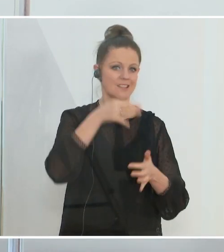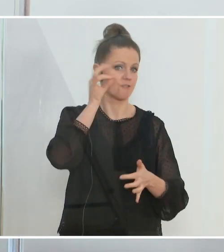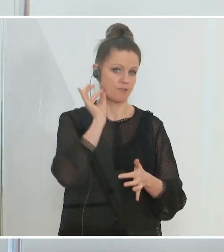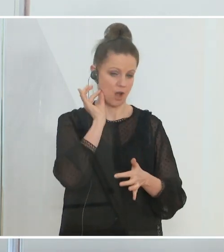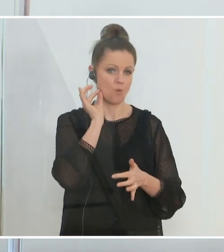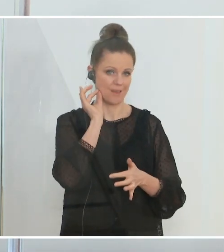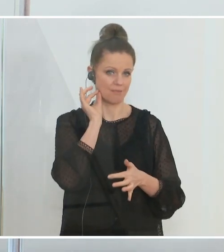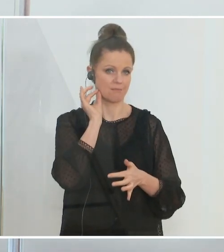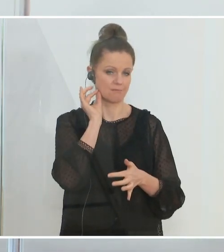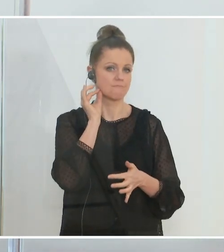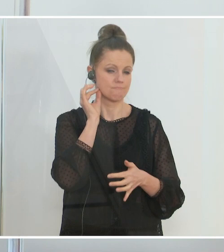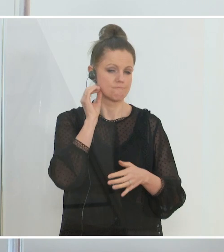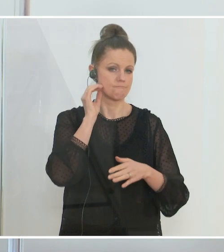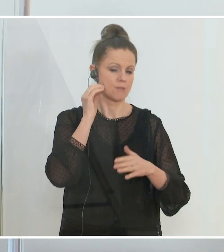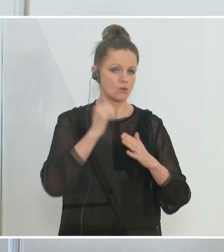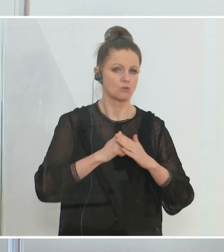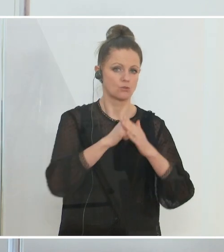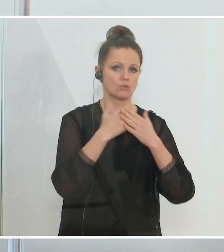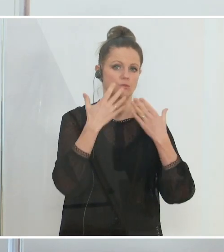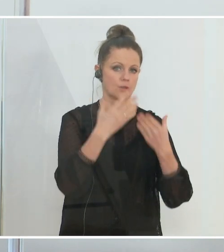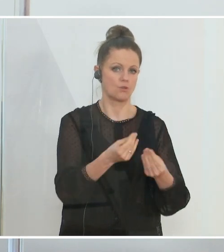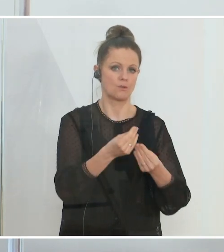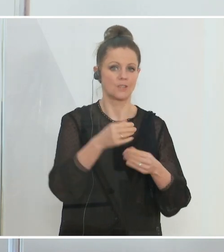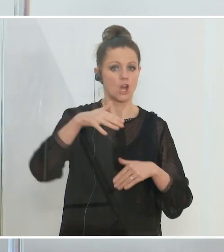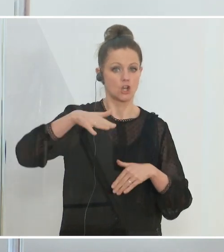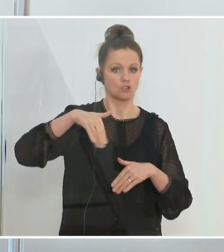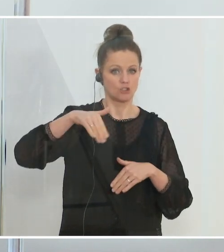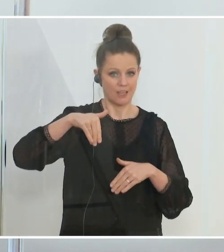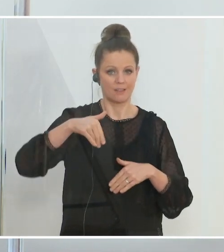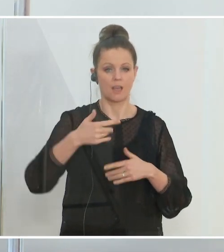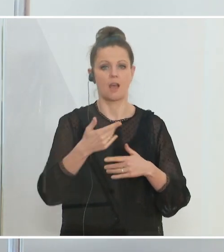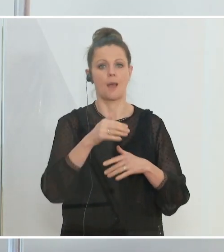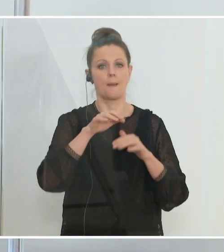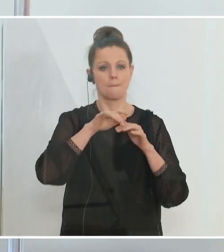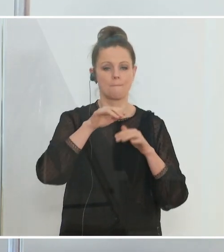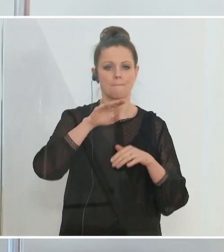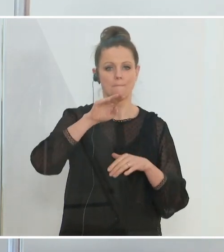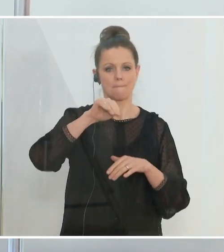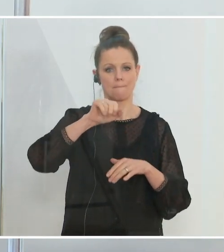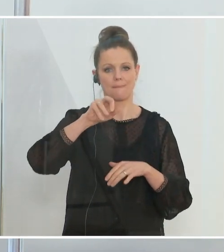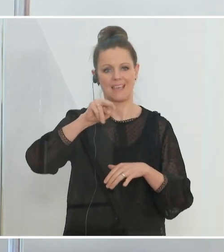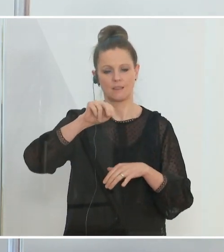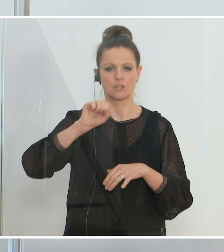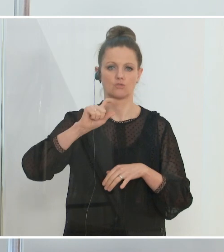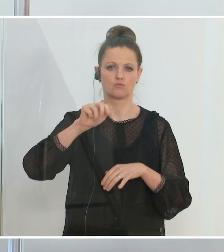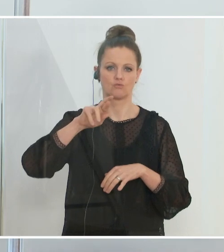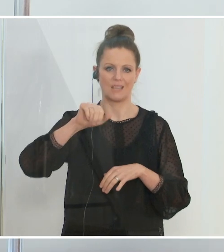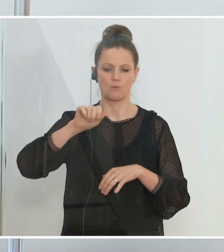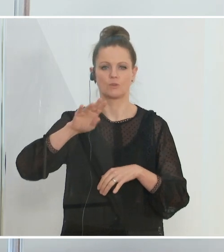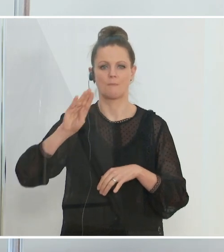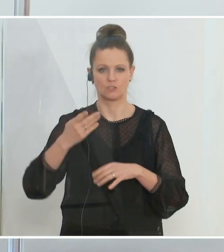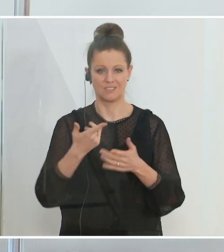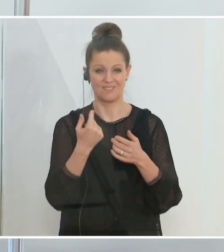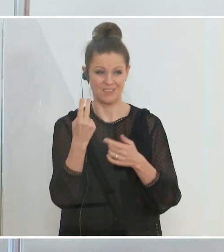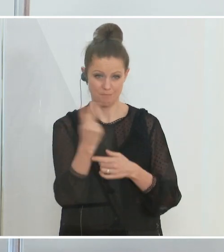und sozusagen für alle jene, die mit Gender Mainstreaming und Gender Budgeting etwas anfangen können. Das war mir als Frauenministerin natürlich wichtig, dass wir uns